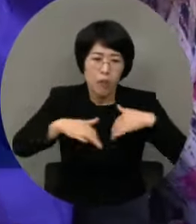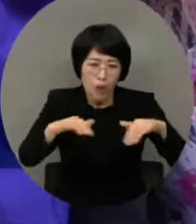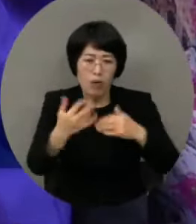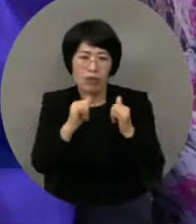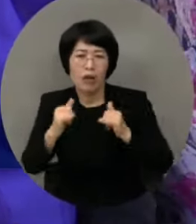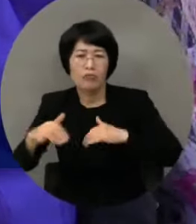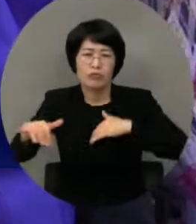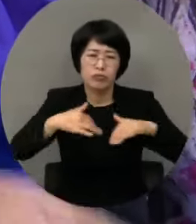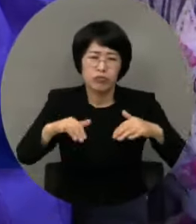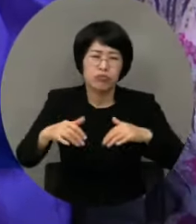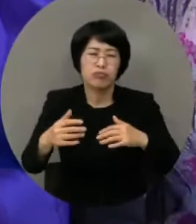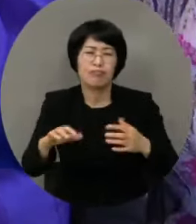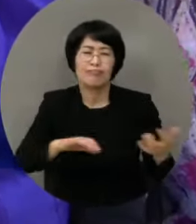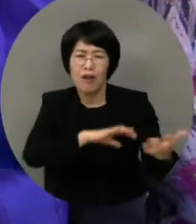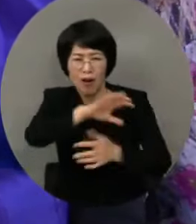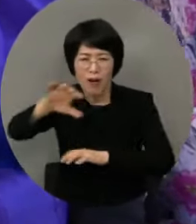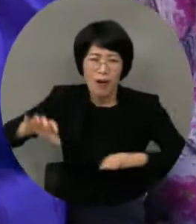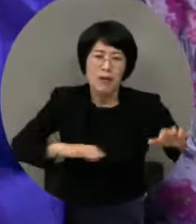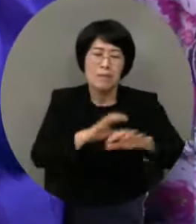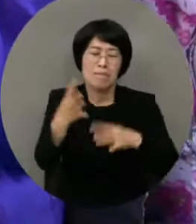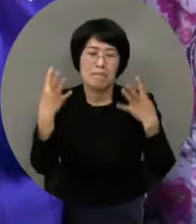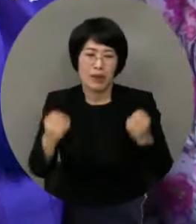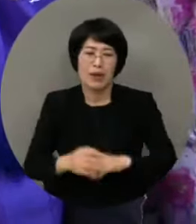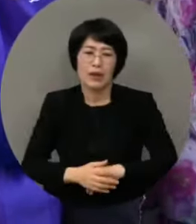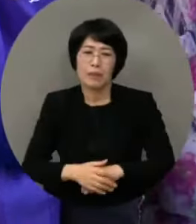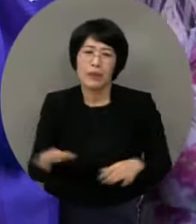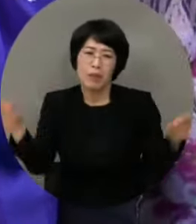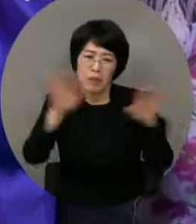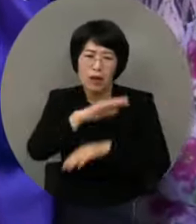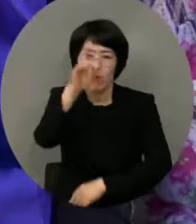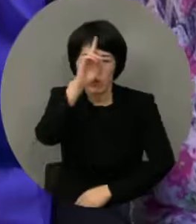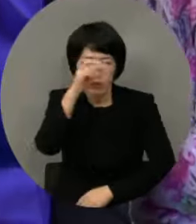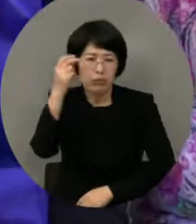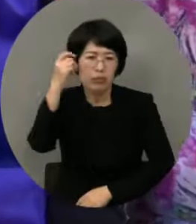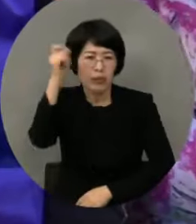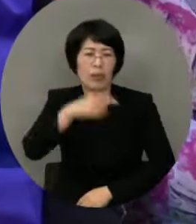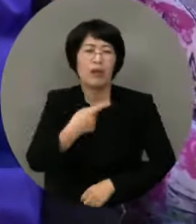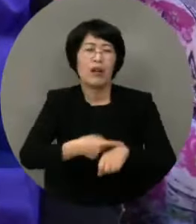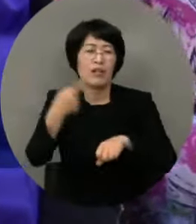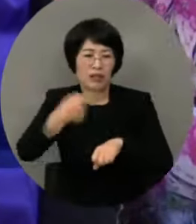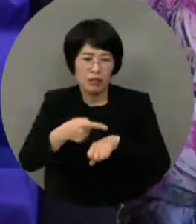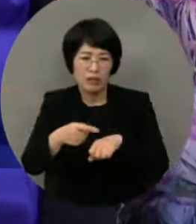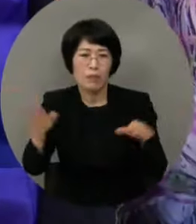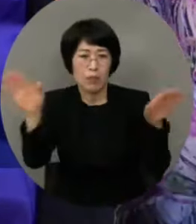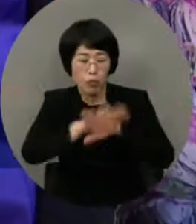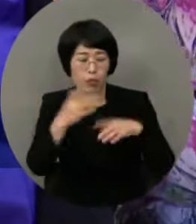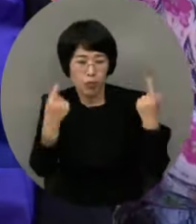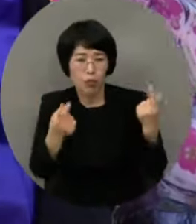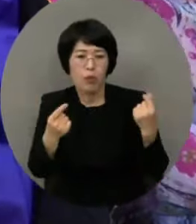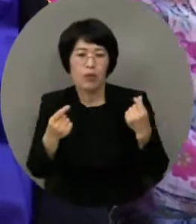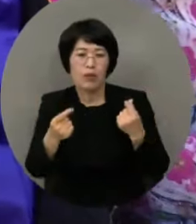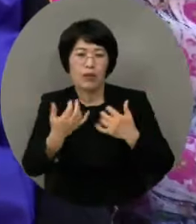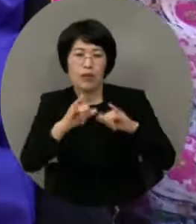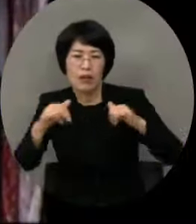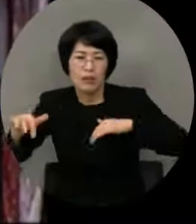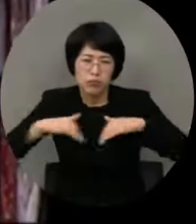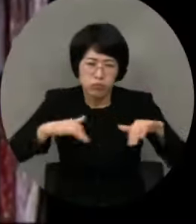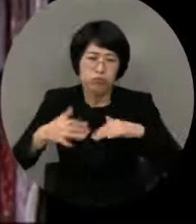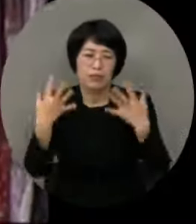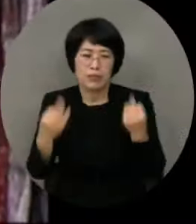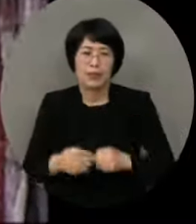왔다 갔다 왔다 갔다 사람들이 얼마나 많이 다녔지. 12시고 막 1시고 막 밤에도요? 코로나 총각들도